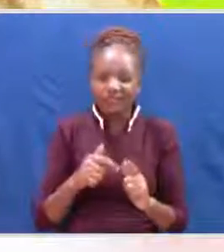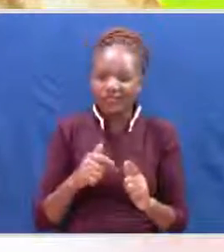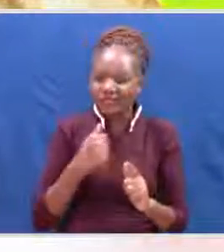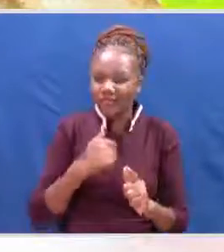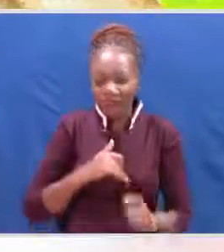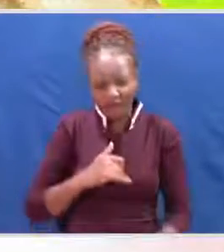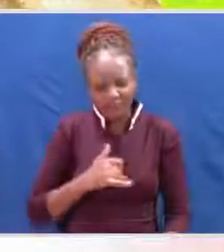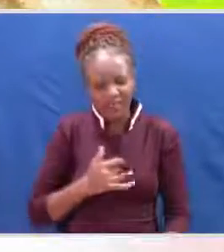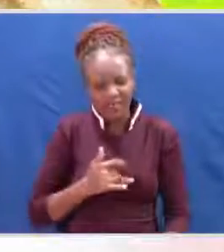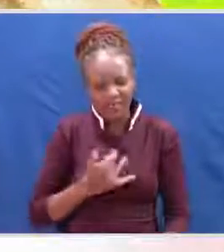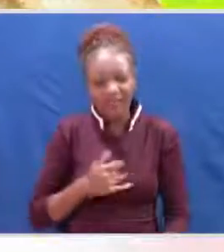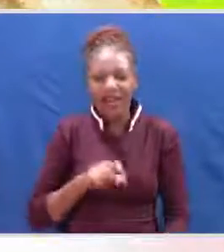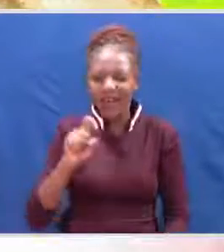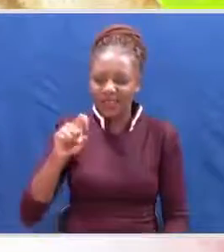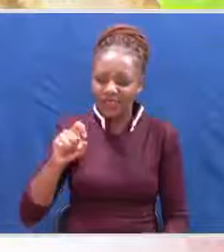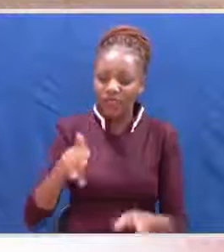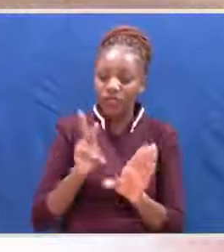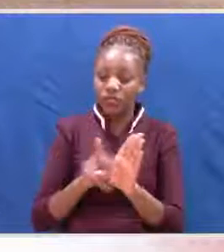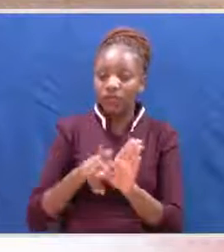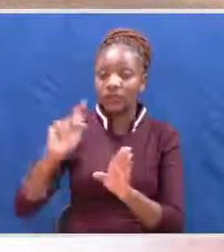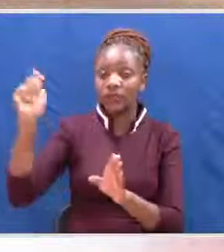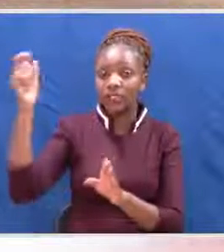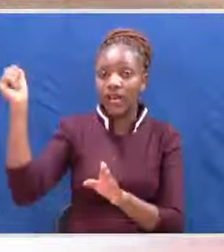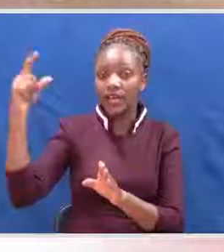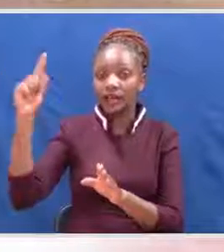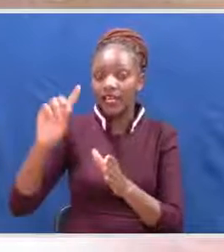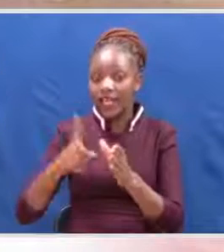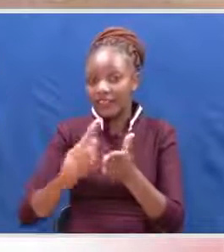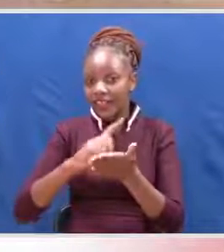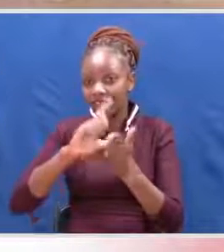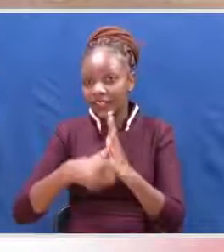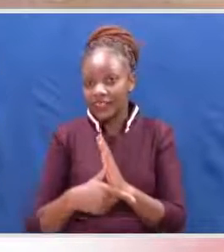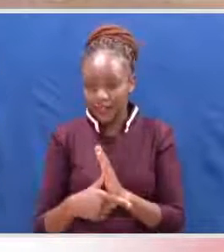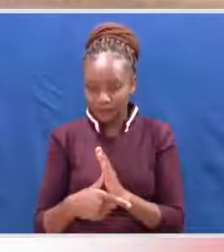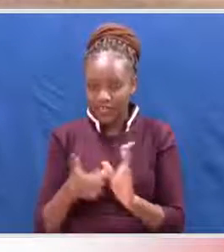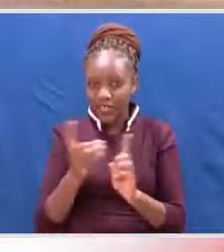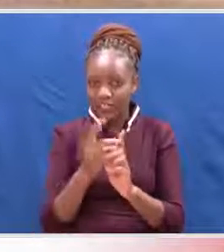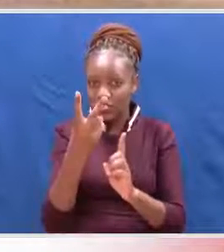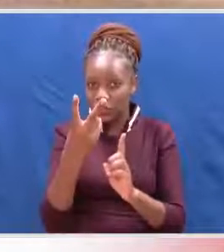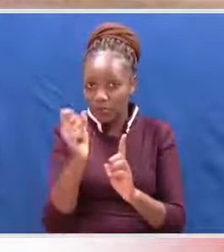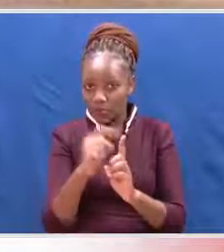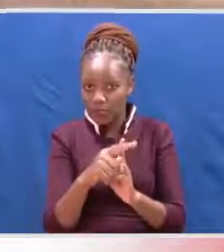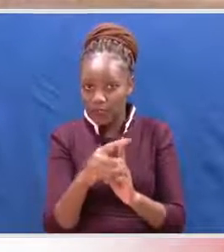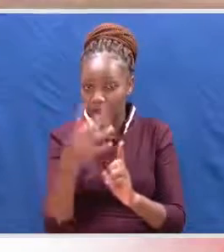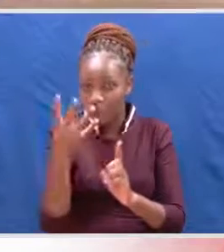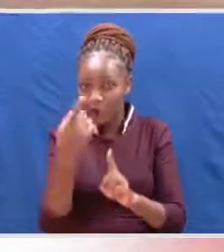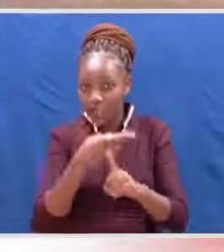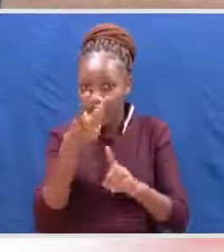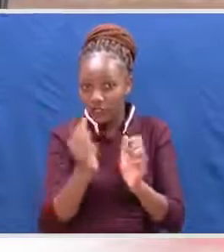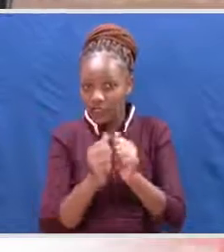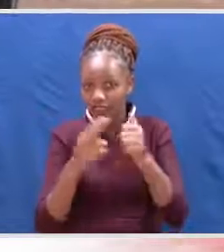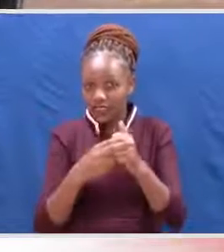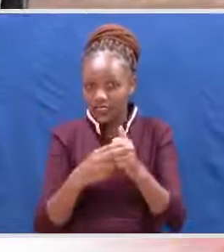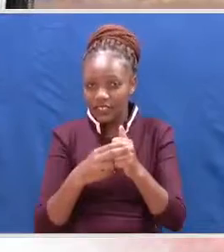hiyo feeling tu ndio nilikuwa nataka. Yeah. Then came the 2nd of April 2017, the clock